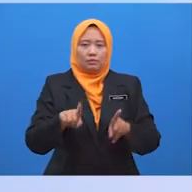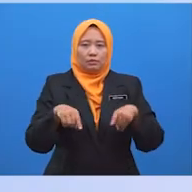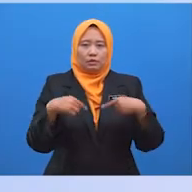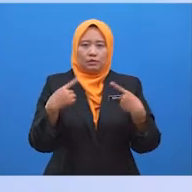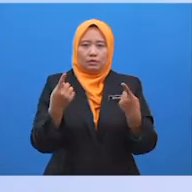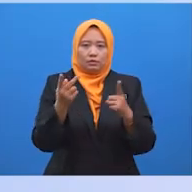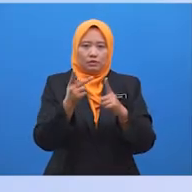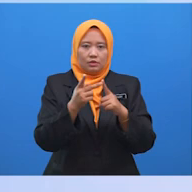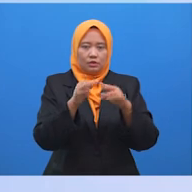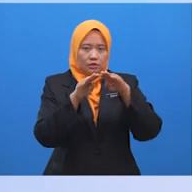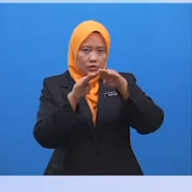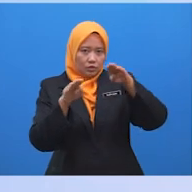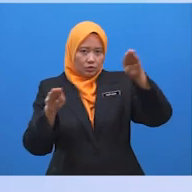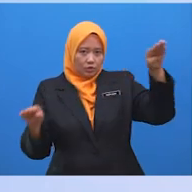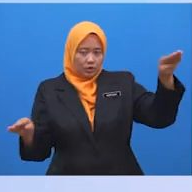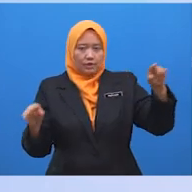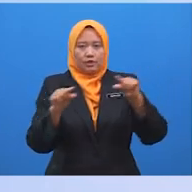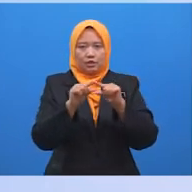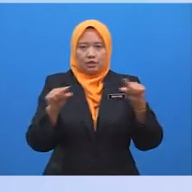satu garis lurus.